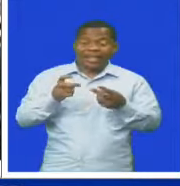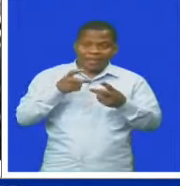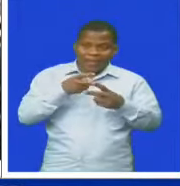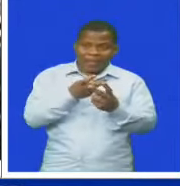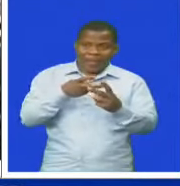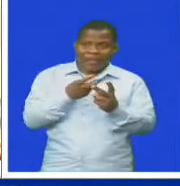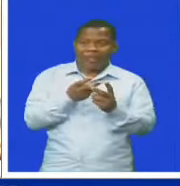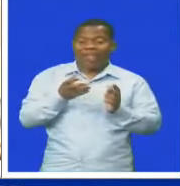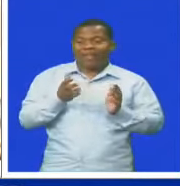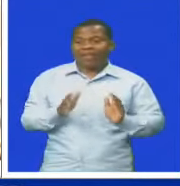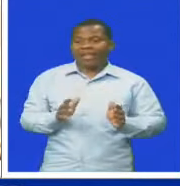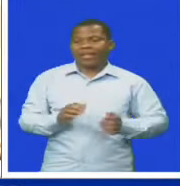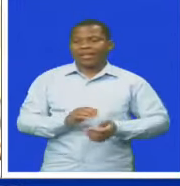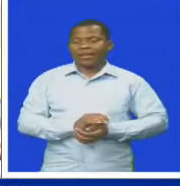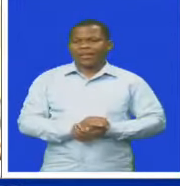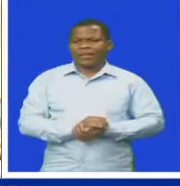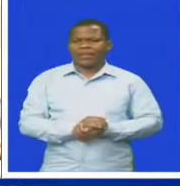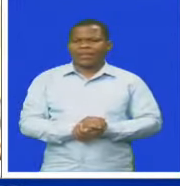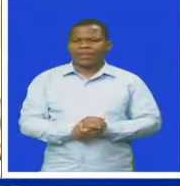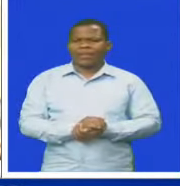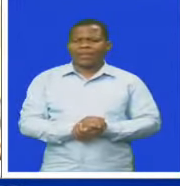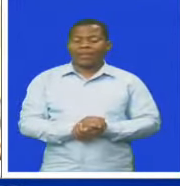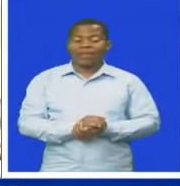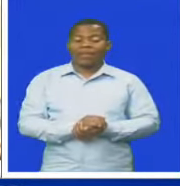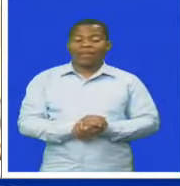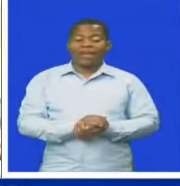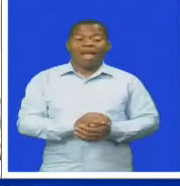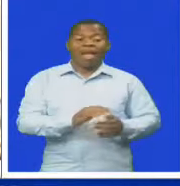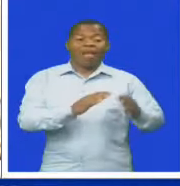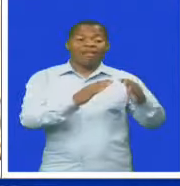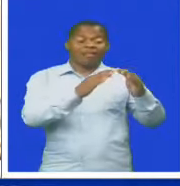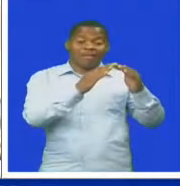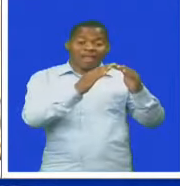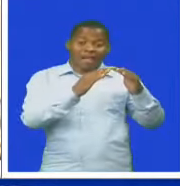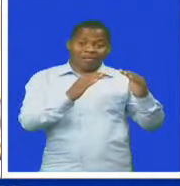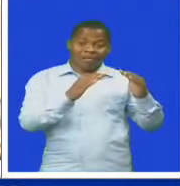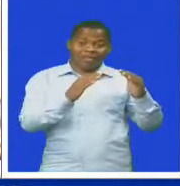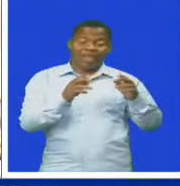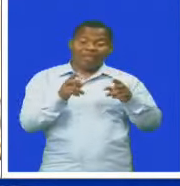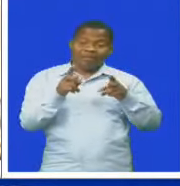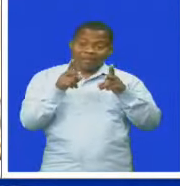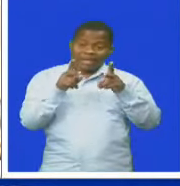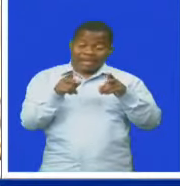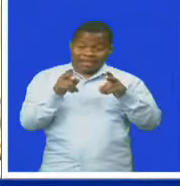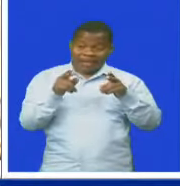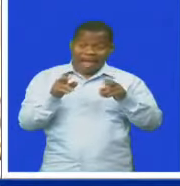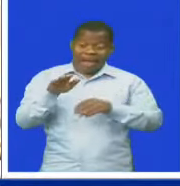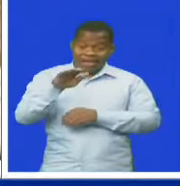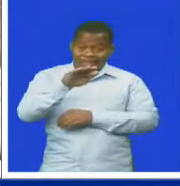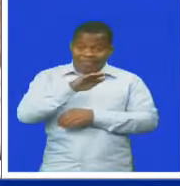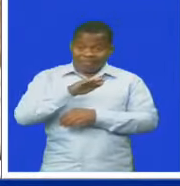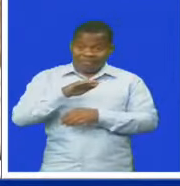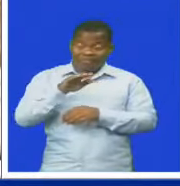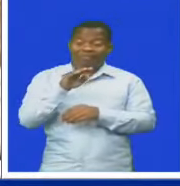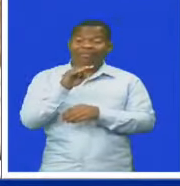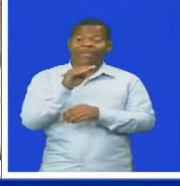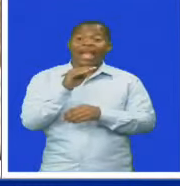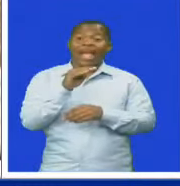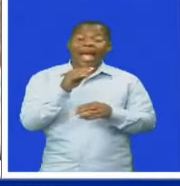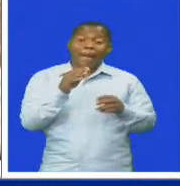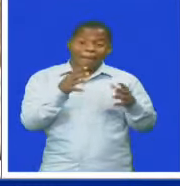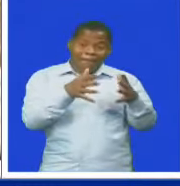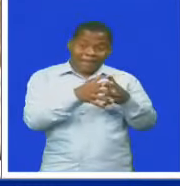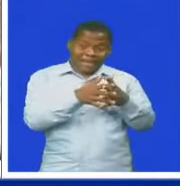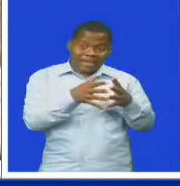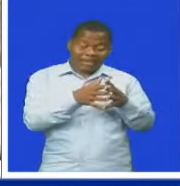ezulwini Litiko letemcebo waphansi nemandla lihlangene nelikomiti lelibuke kusebenta kwalelitiko endlini